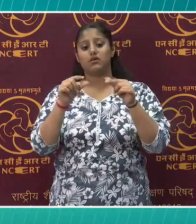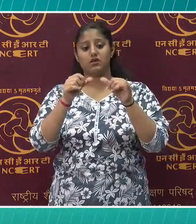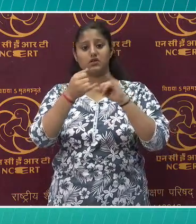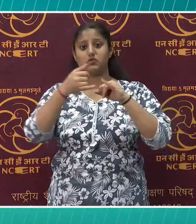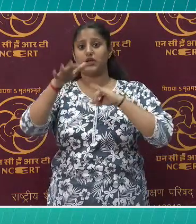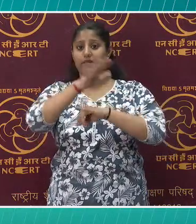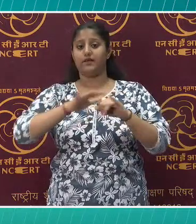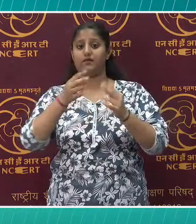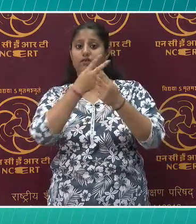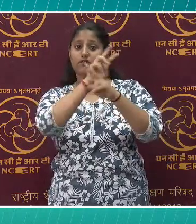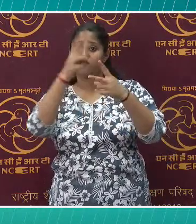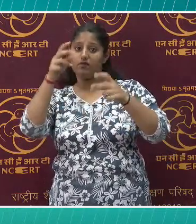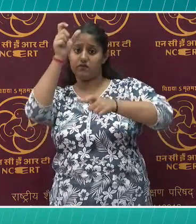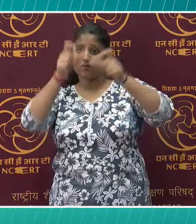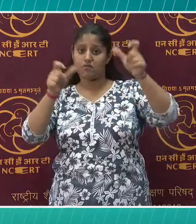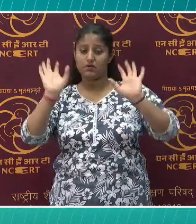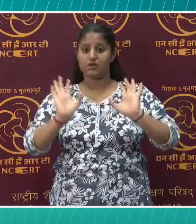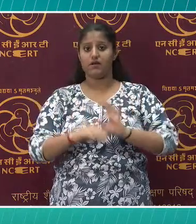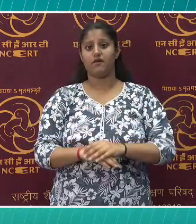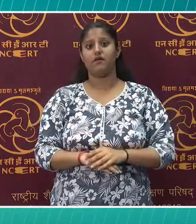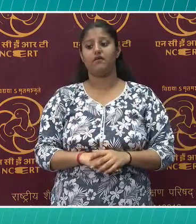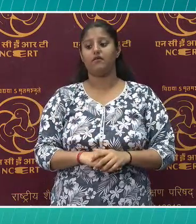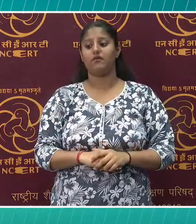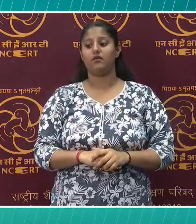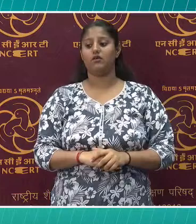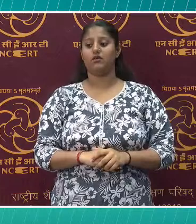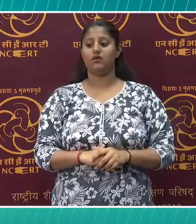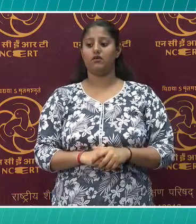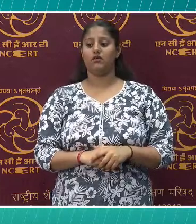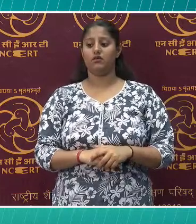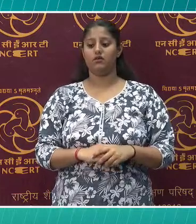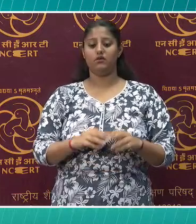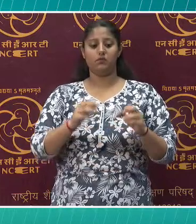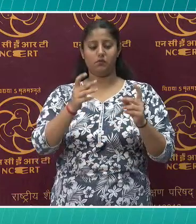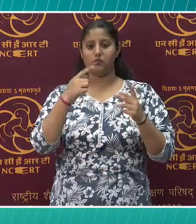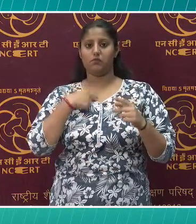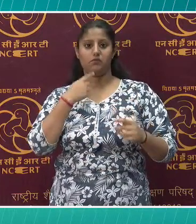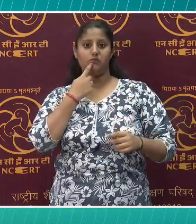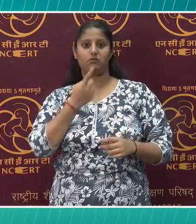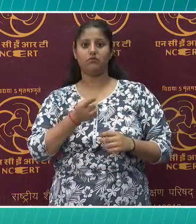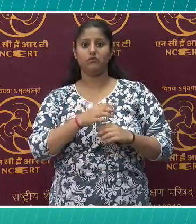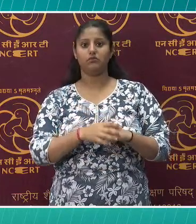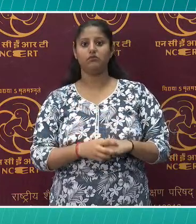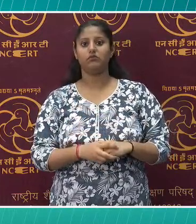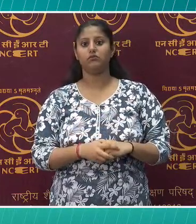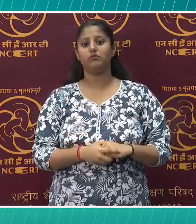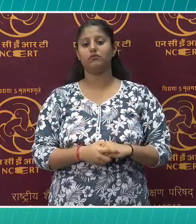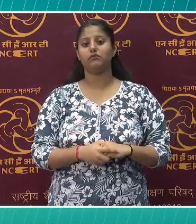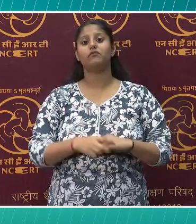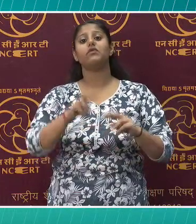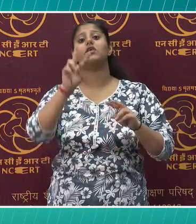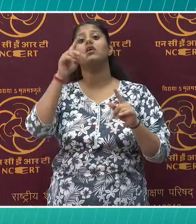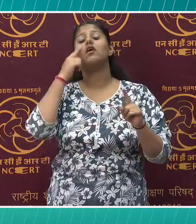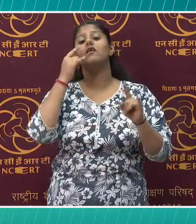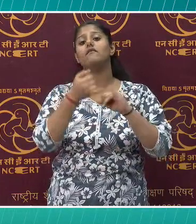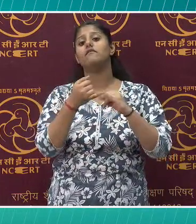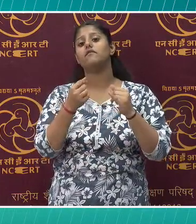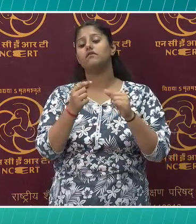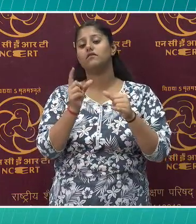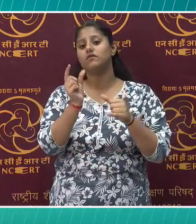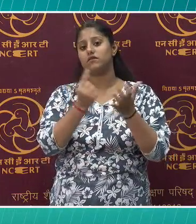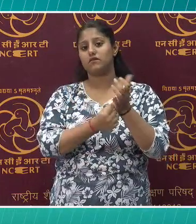society. And now I'll just let you know what all we have given in visual arts या दृश्य